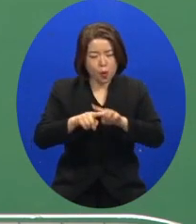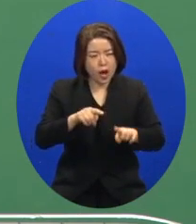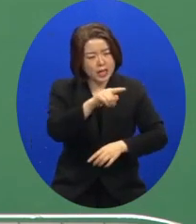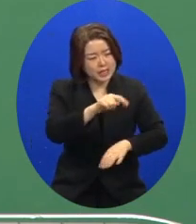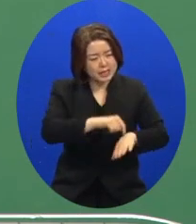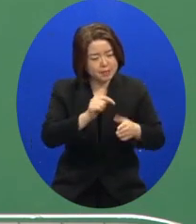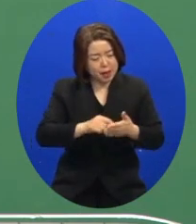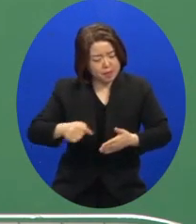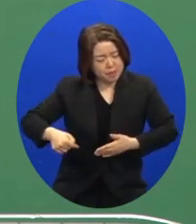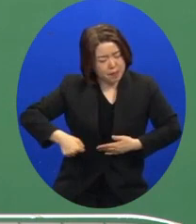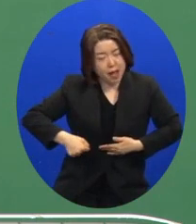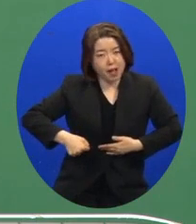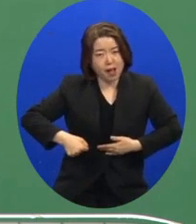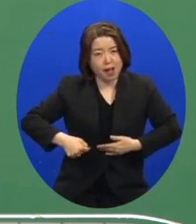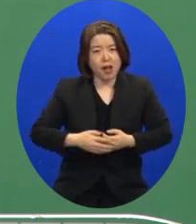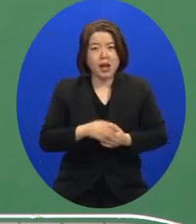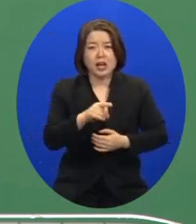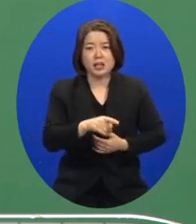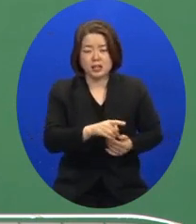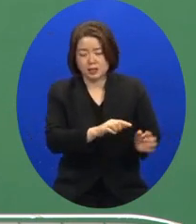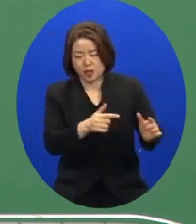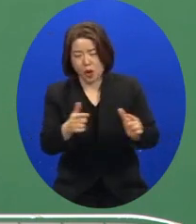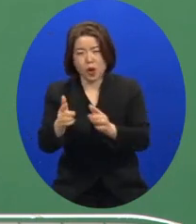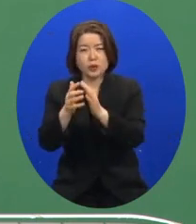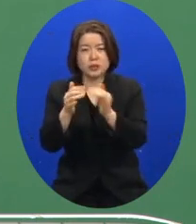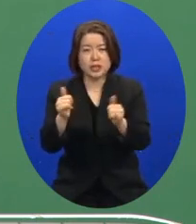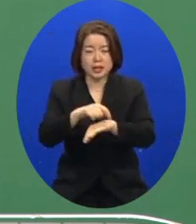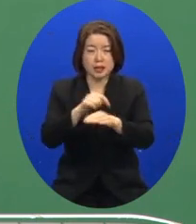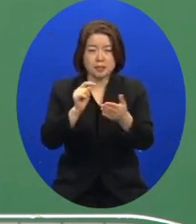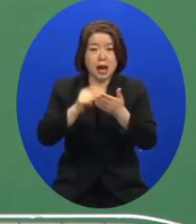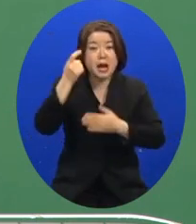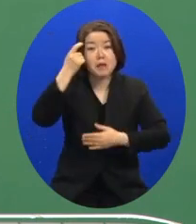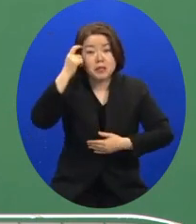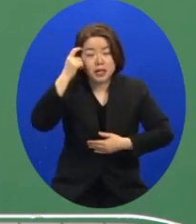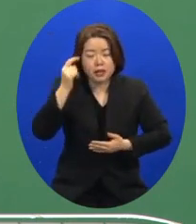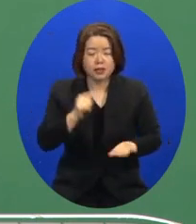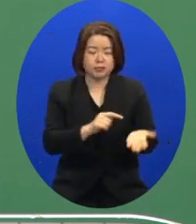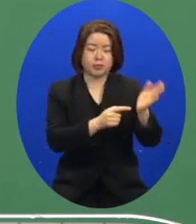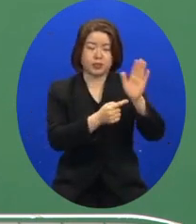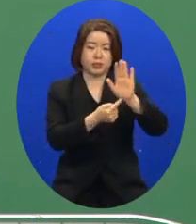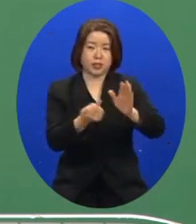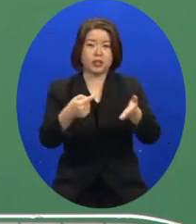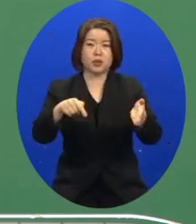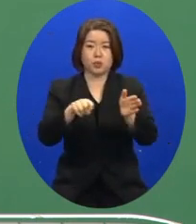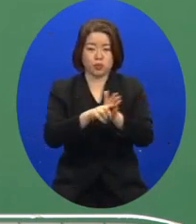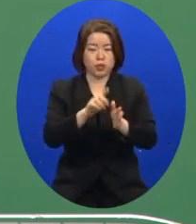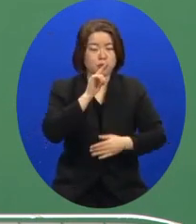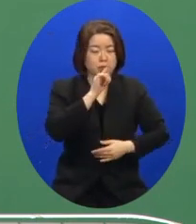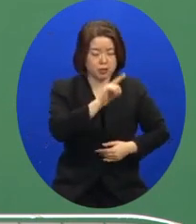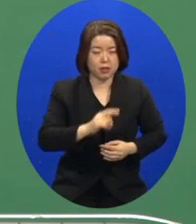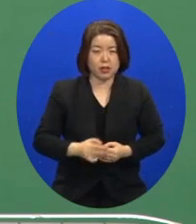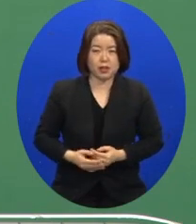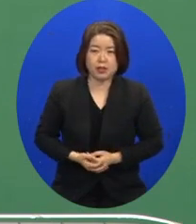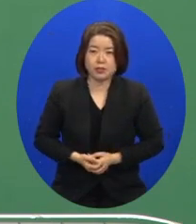하리니 이는 여러 사람의 마음의 생각을 드러내려 함이니라